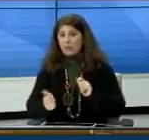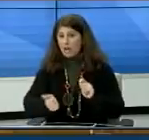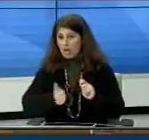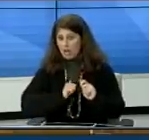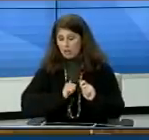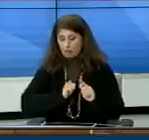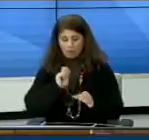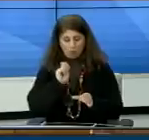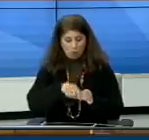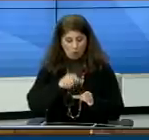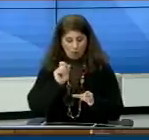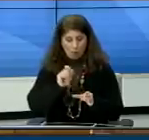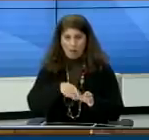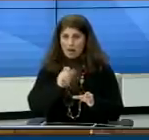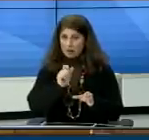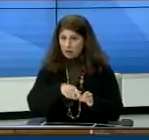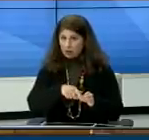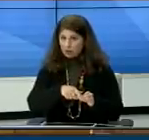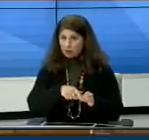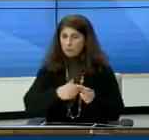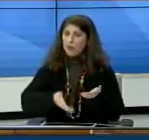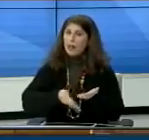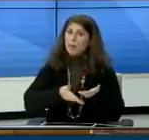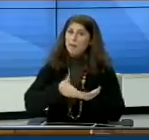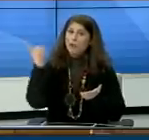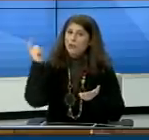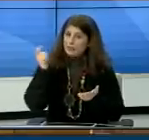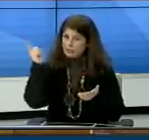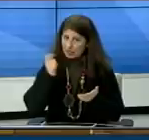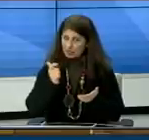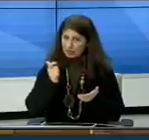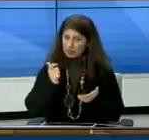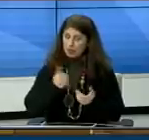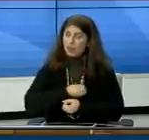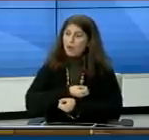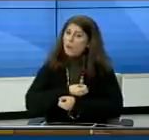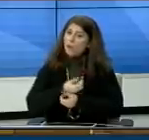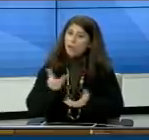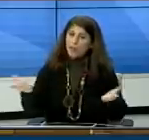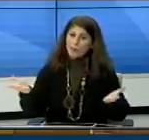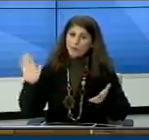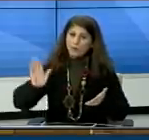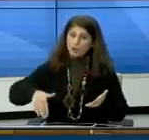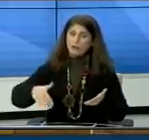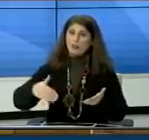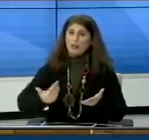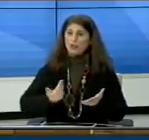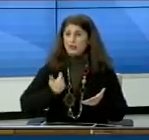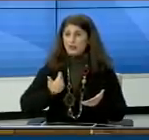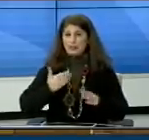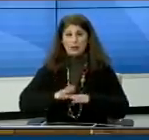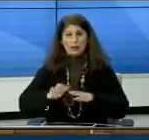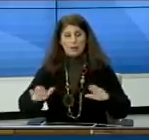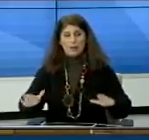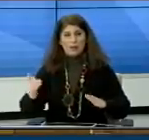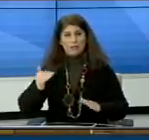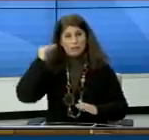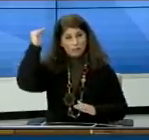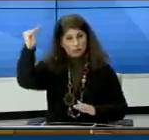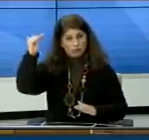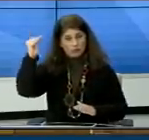του σκουμπαρά στις επικουρικές συντάξεις, που θα προσφέρει τελικά στα νέα παιδιά